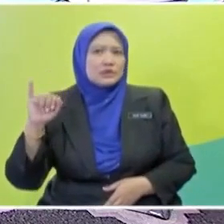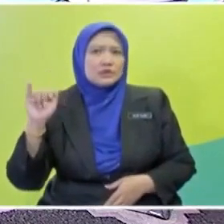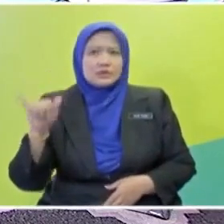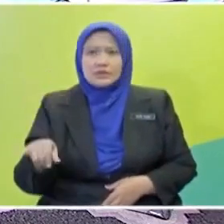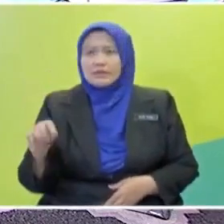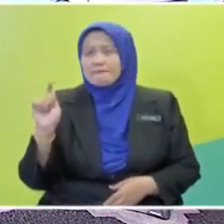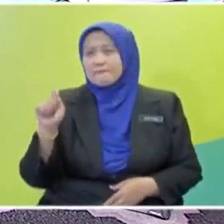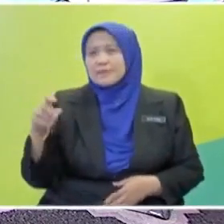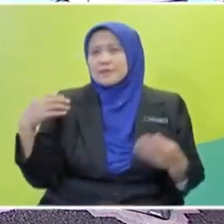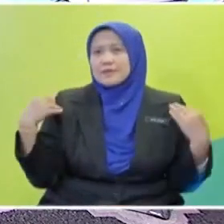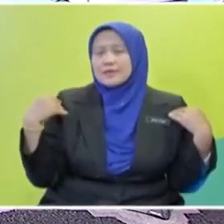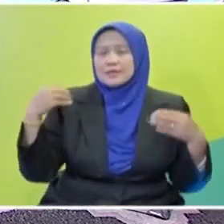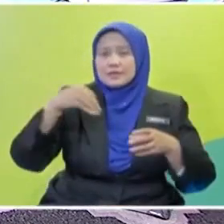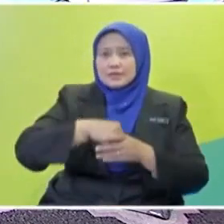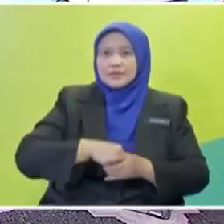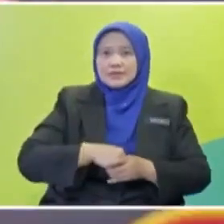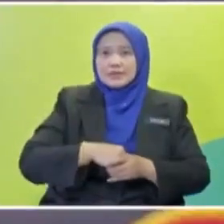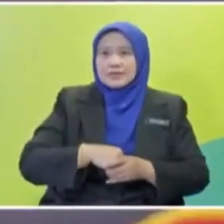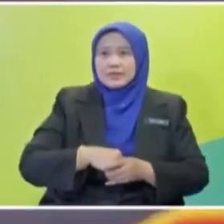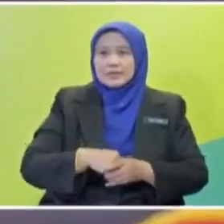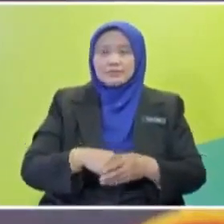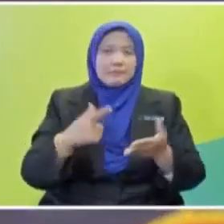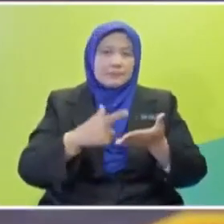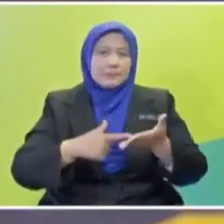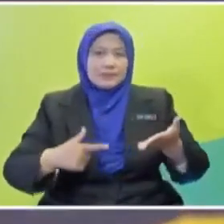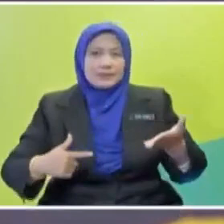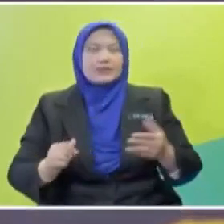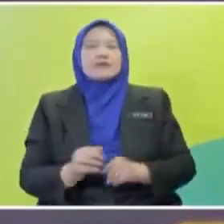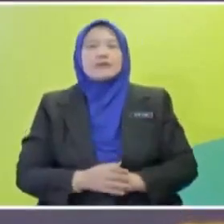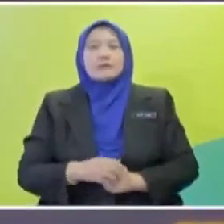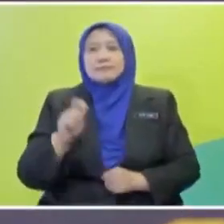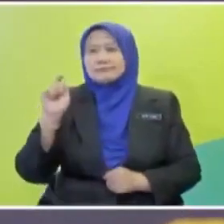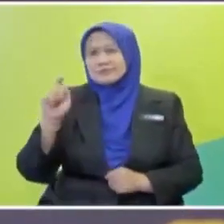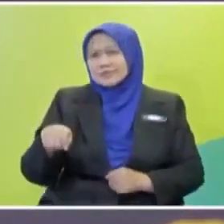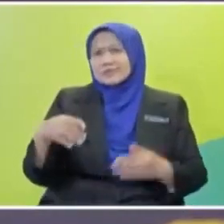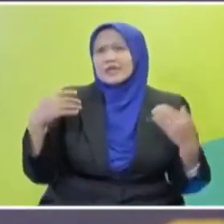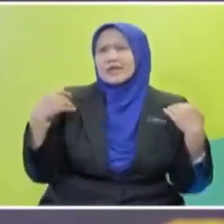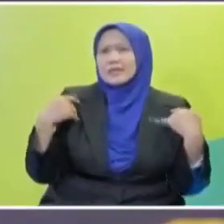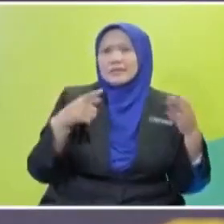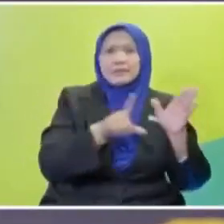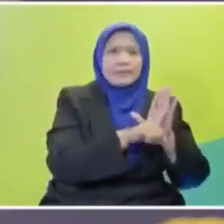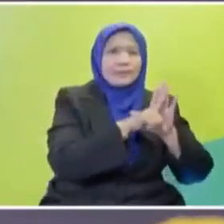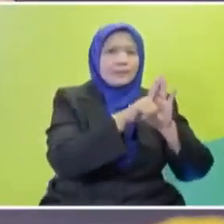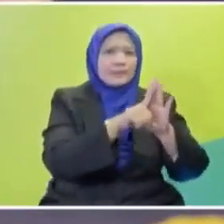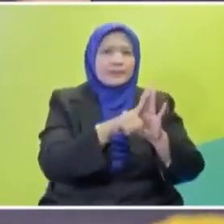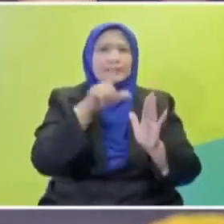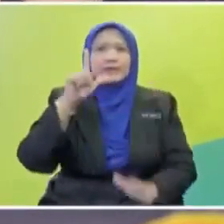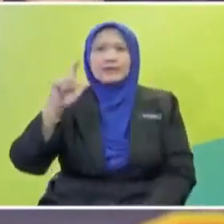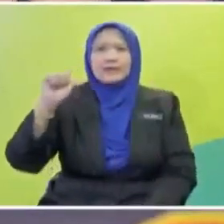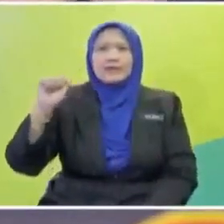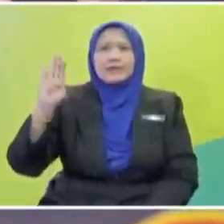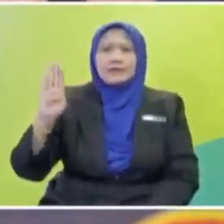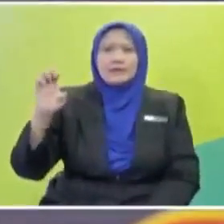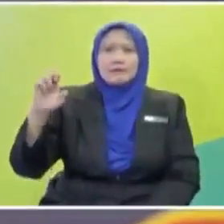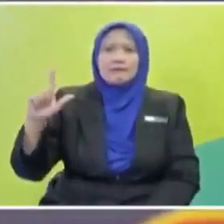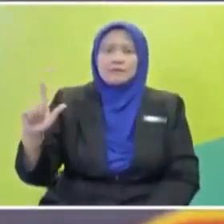Betul. Sebenarnya lakaran yang wajib ialah kita kena ada label. Kenapa ada label? Sebab di situlah label tu maklumat yang orang nak tahu apa